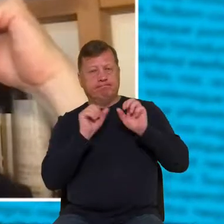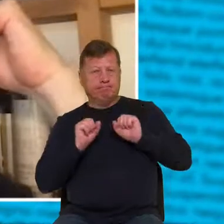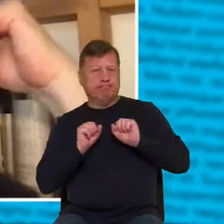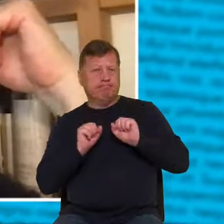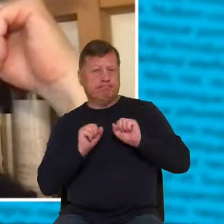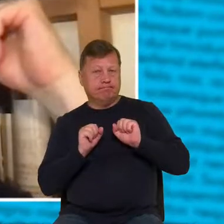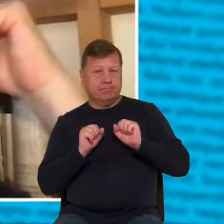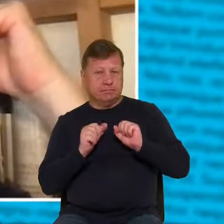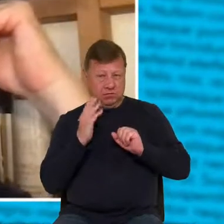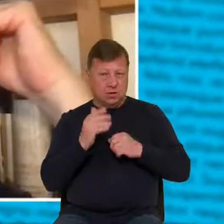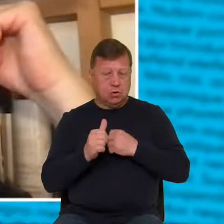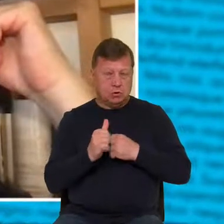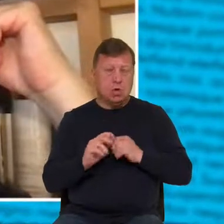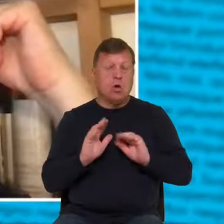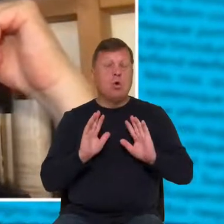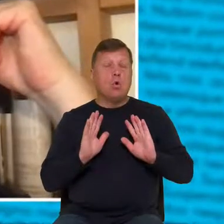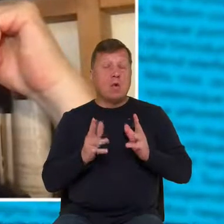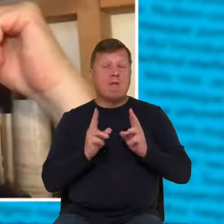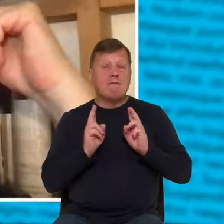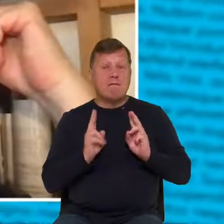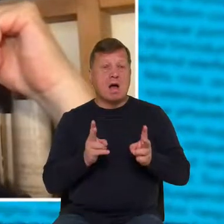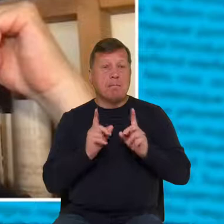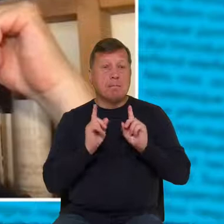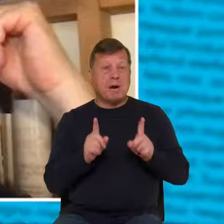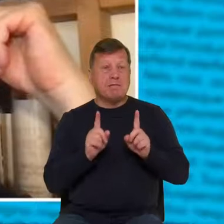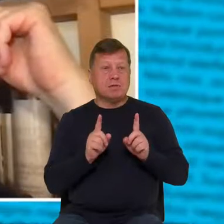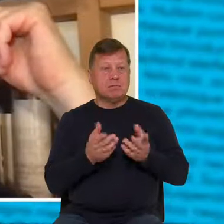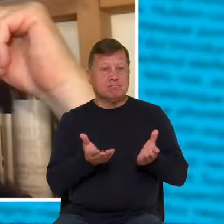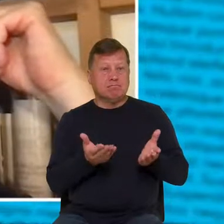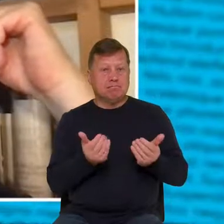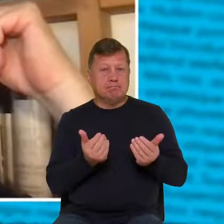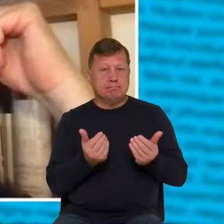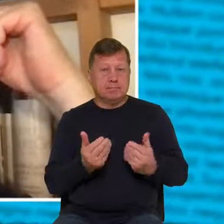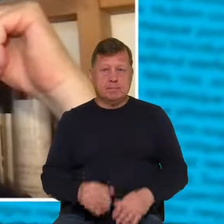oczywiście mieć fakty, prawdziwe fakty.